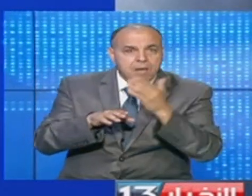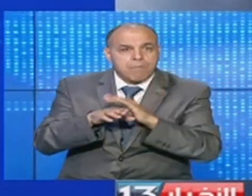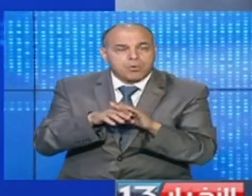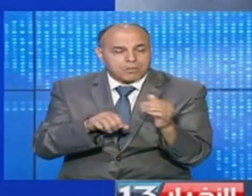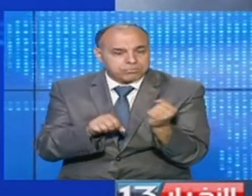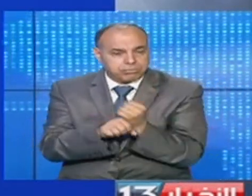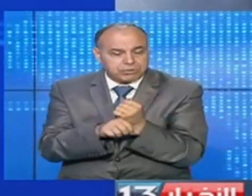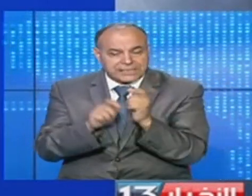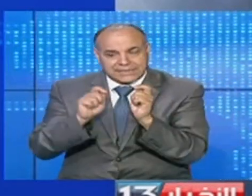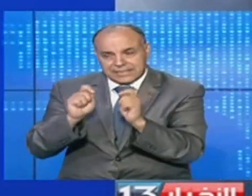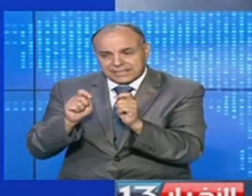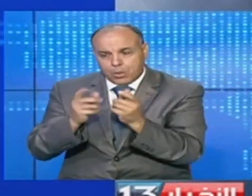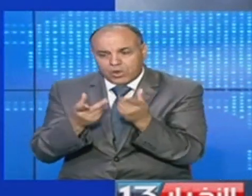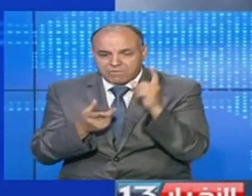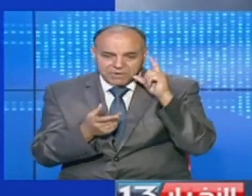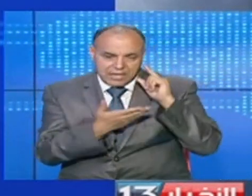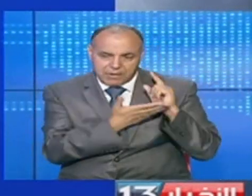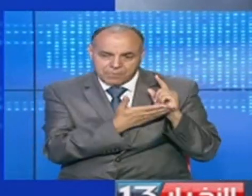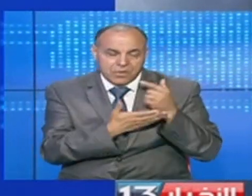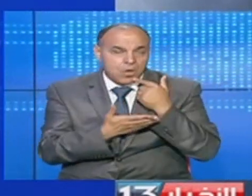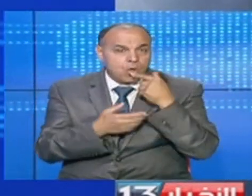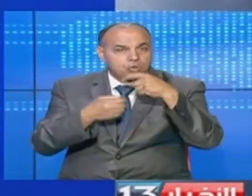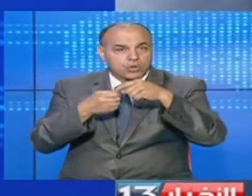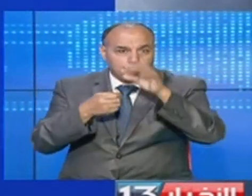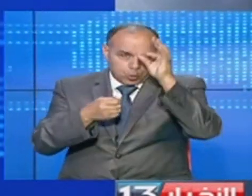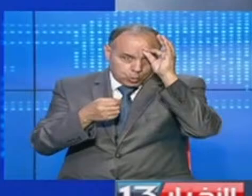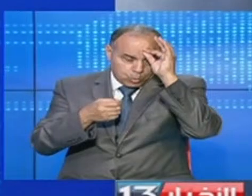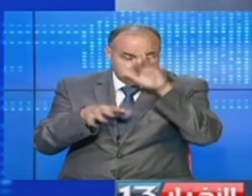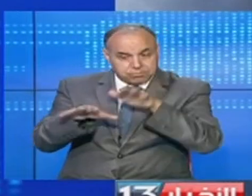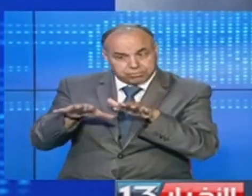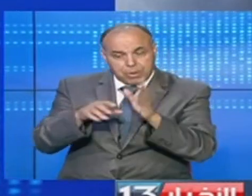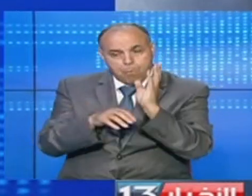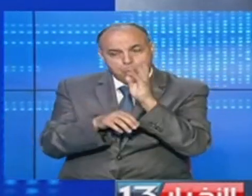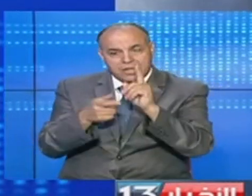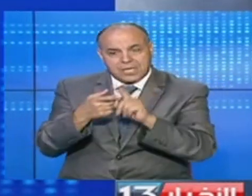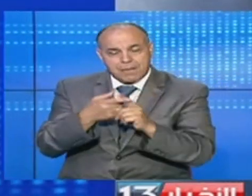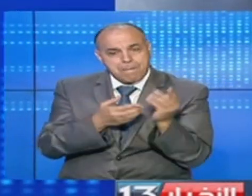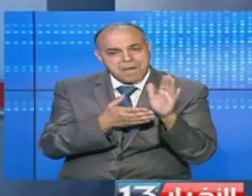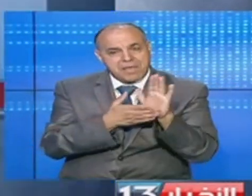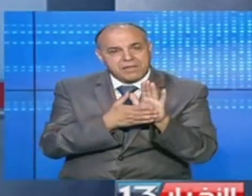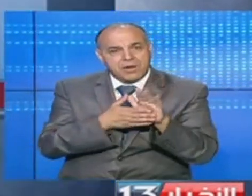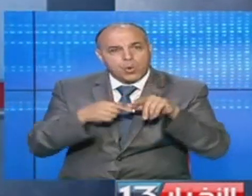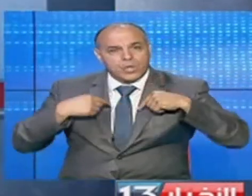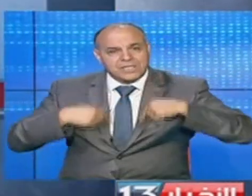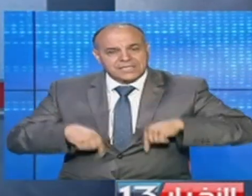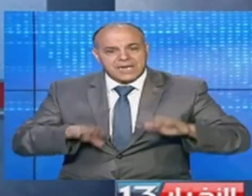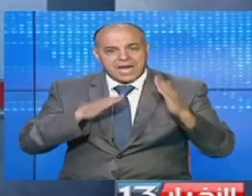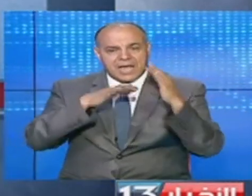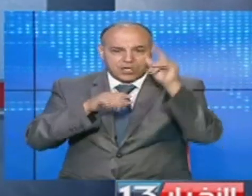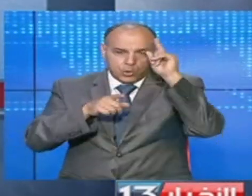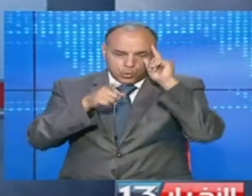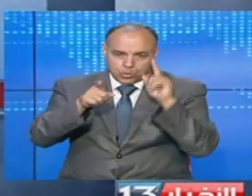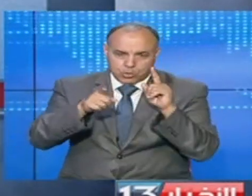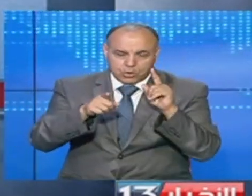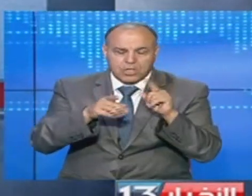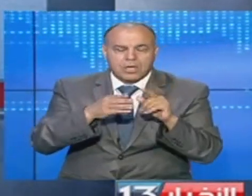العمليه السياسيه في ليبيا وتشارك تونس في فعاليات المؤتمر ممثله في وزير الخارجيه والهجره والتونسيين بالخارج